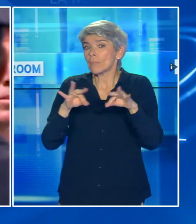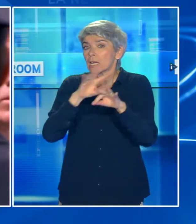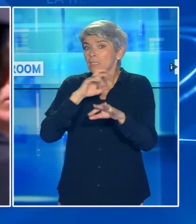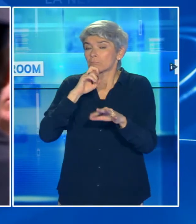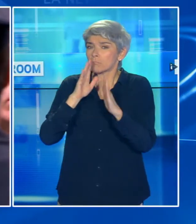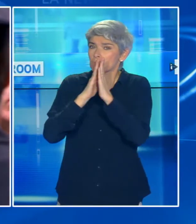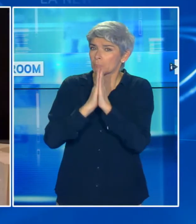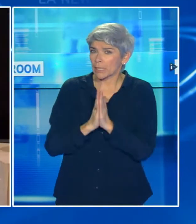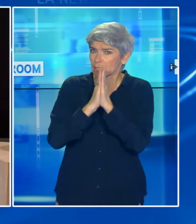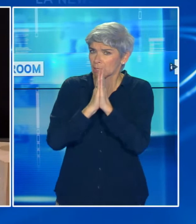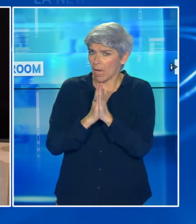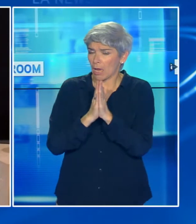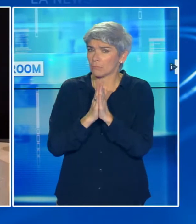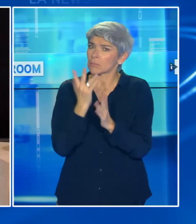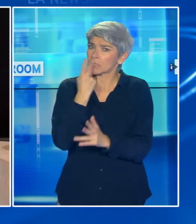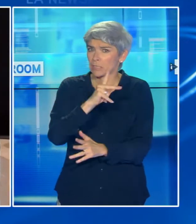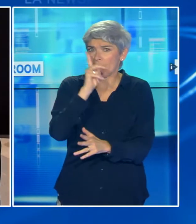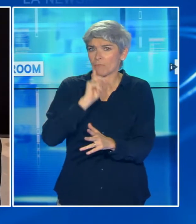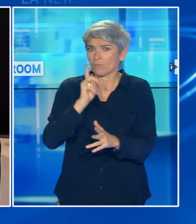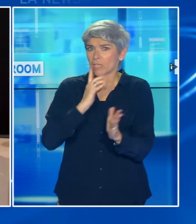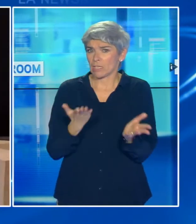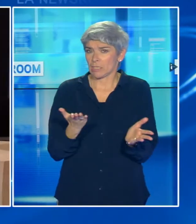Des prières comme celle de sa fille